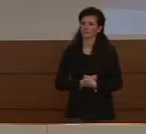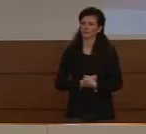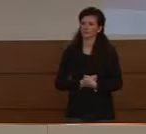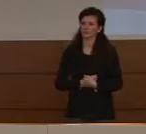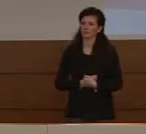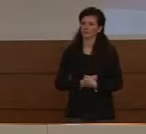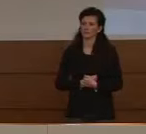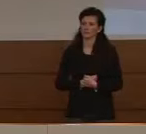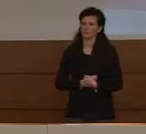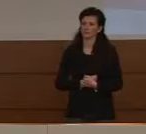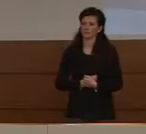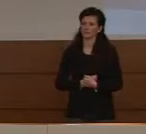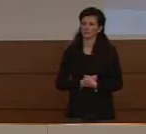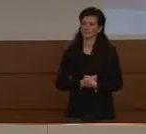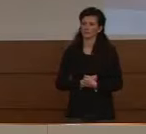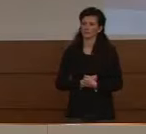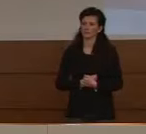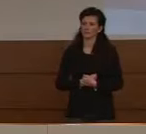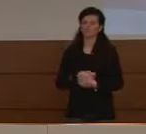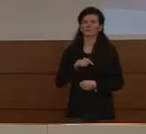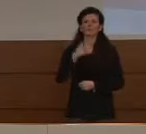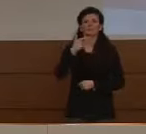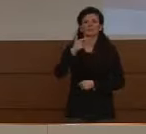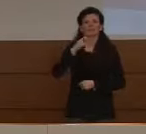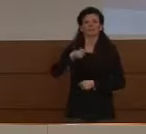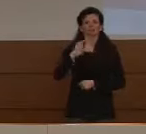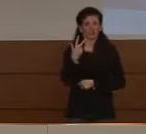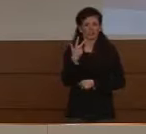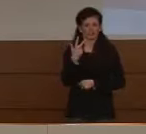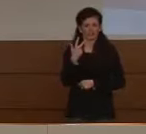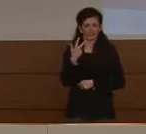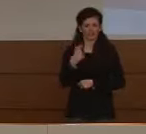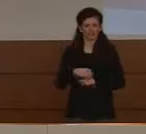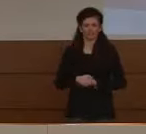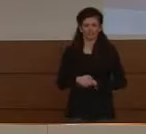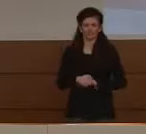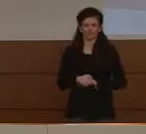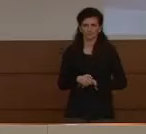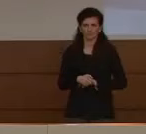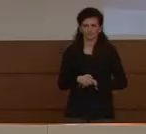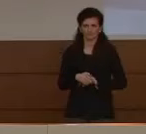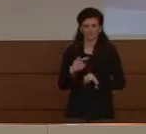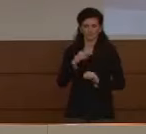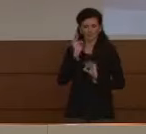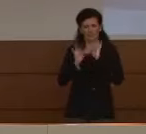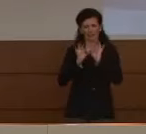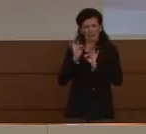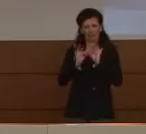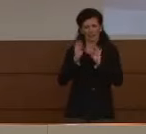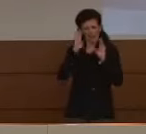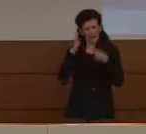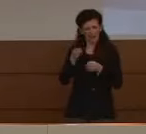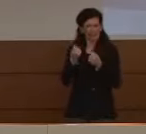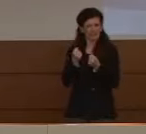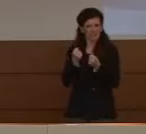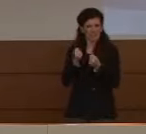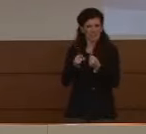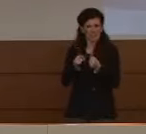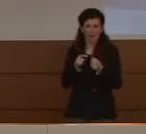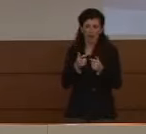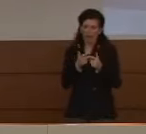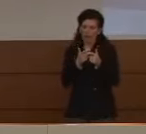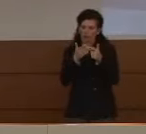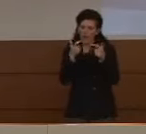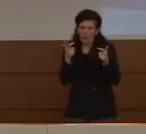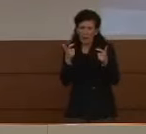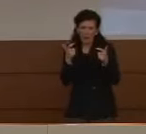buonasera sono cecconi del tg3 chiedo ancora riguarda le terapie intensive l'aumento è veramente esiguo